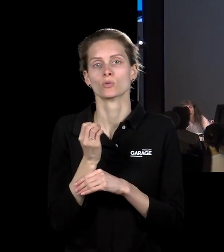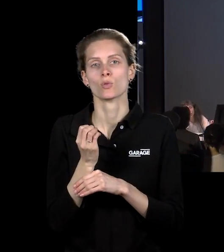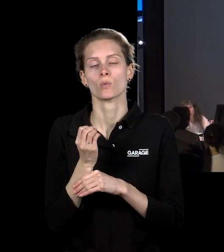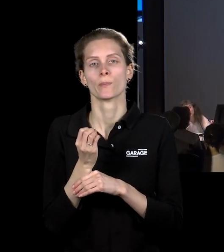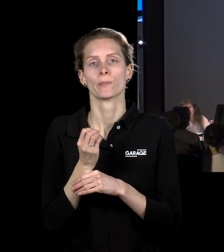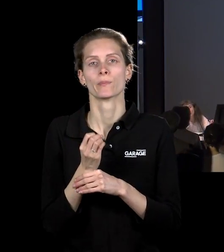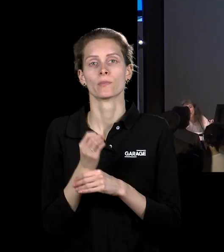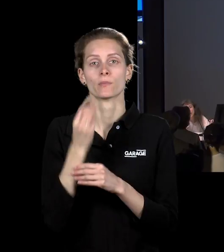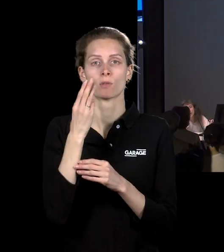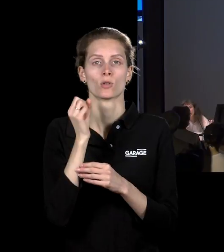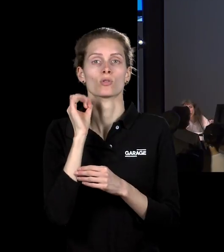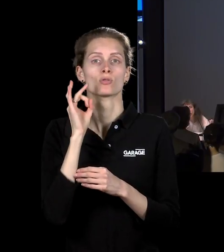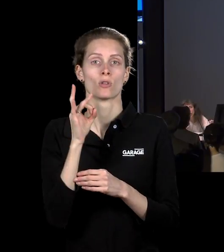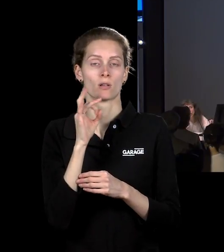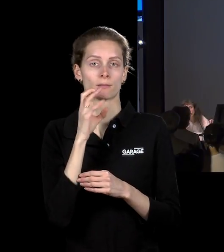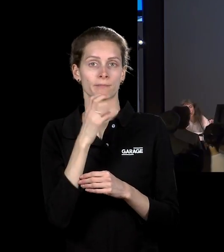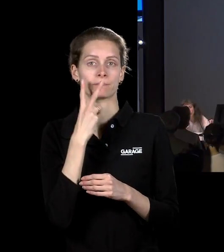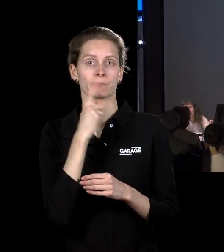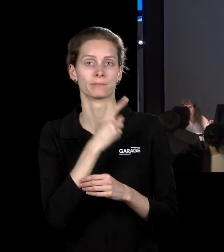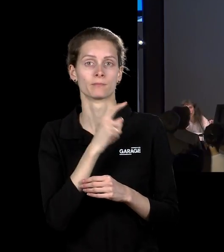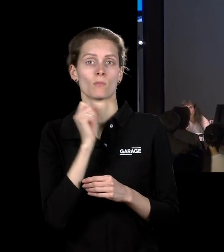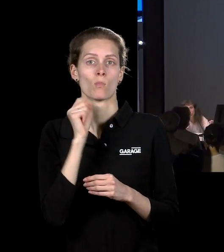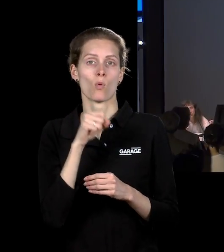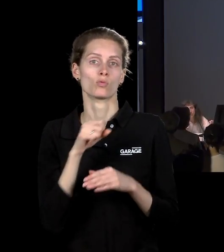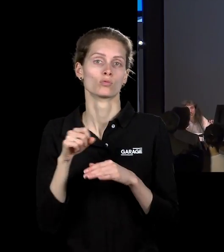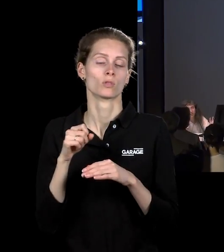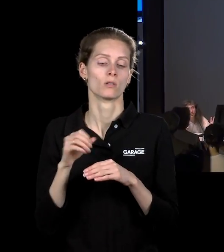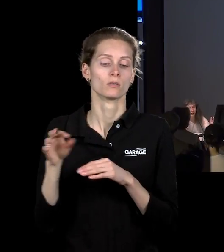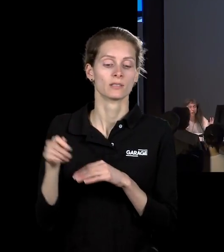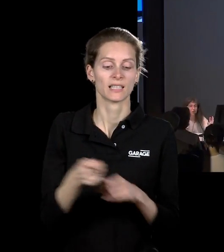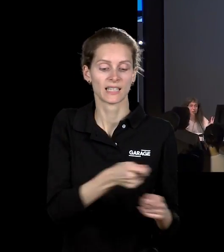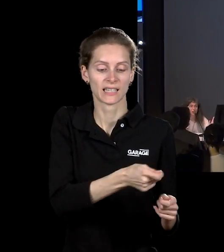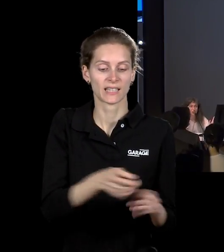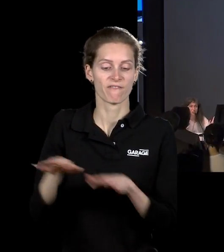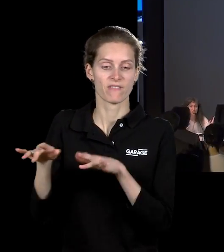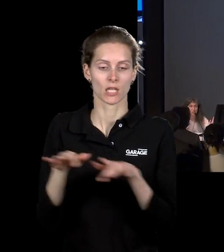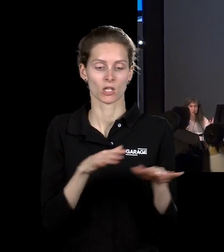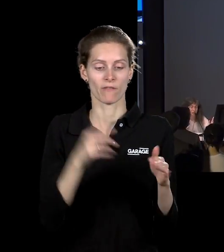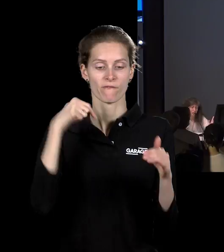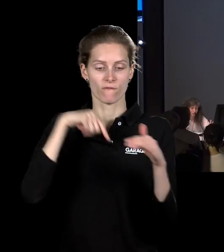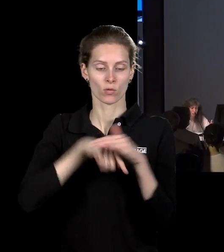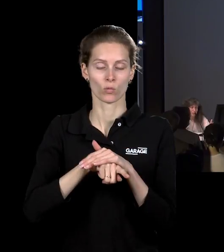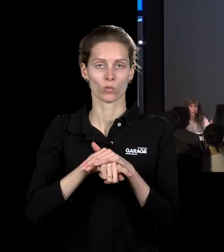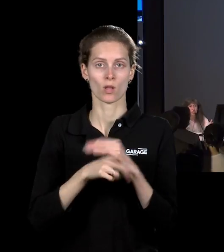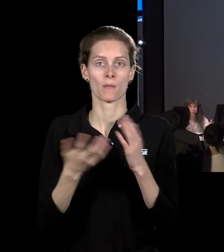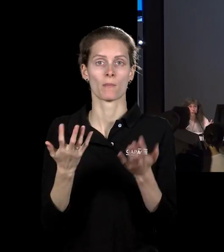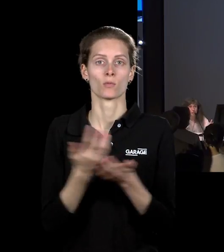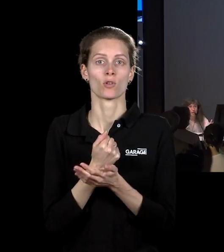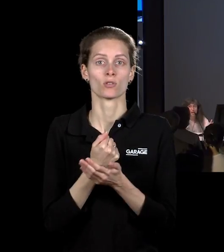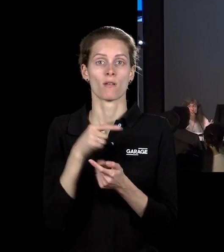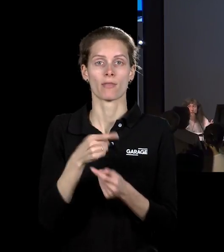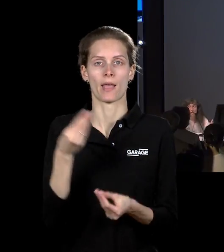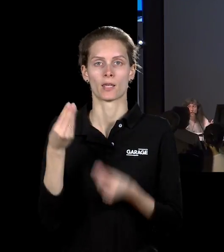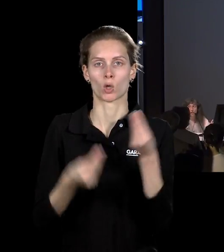вводит вот этот самый шарик, который можно двигать внутри этой фигуры, превращая этот геометрический предмет в